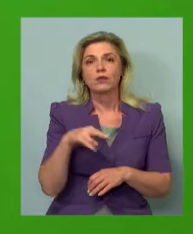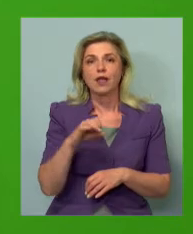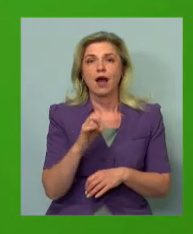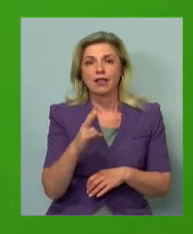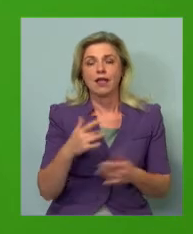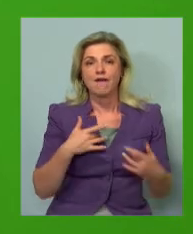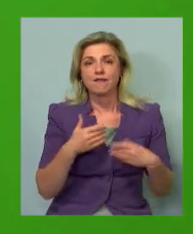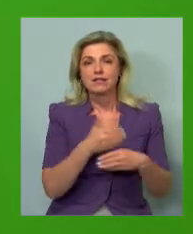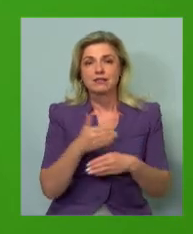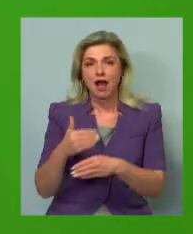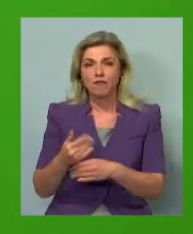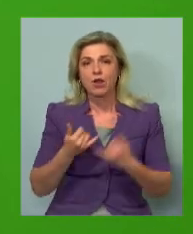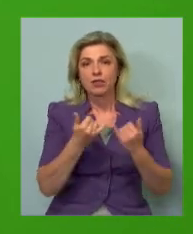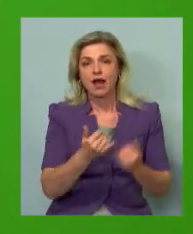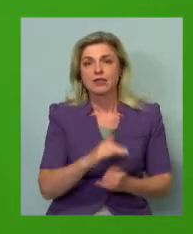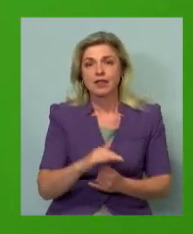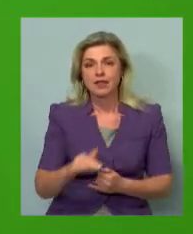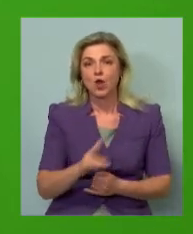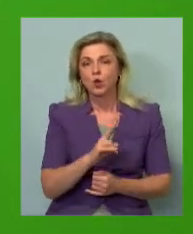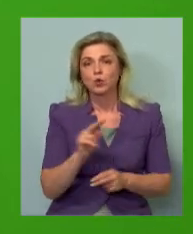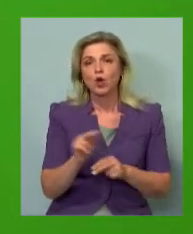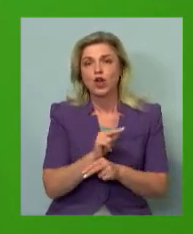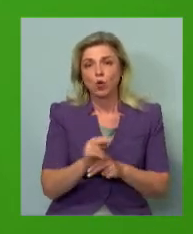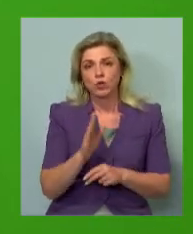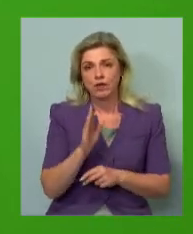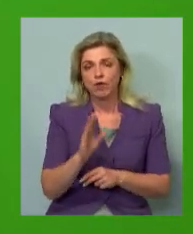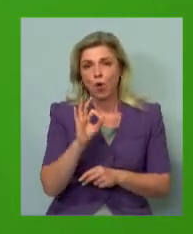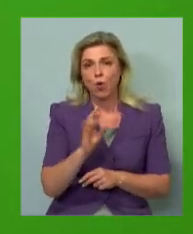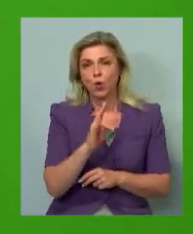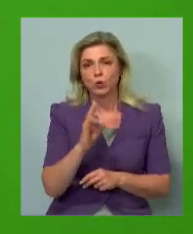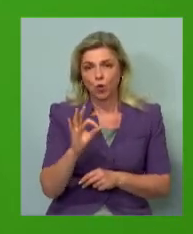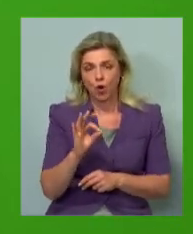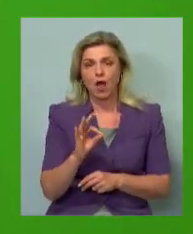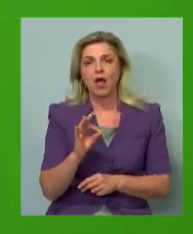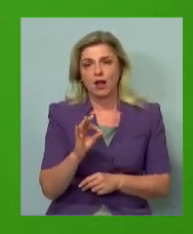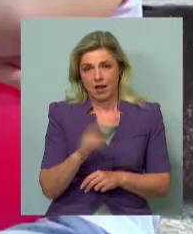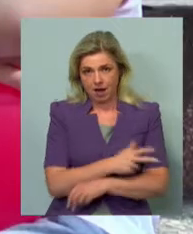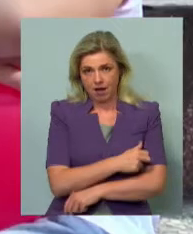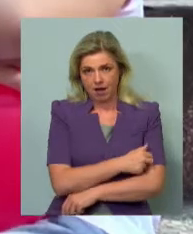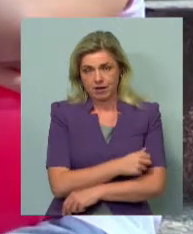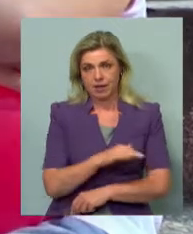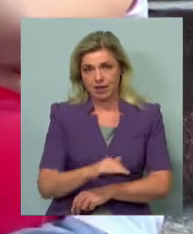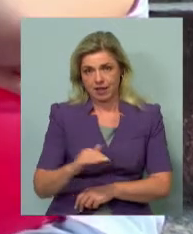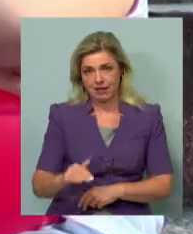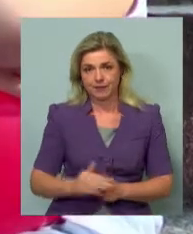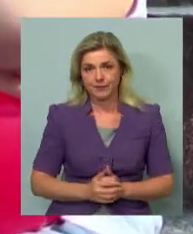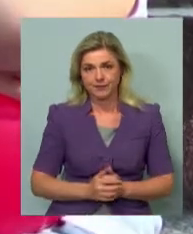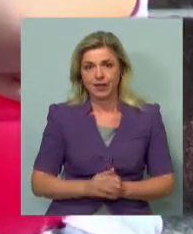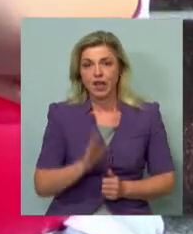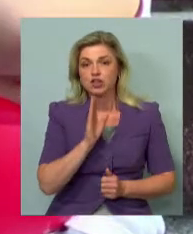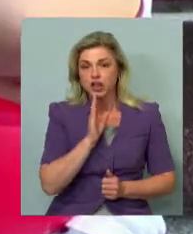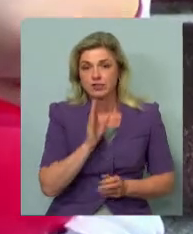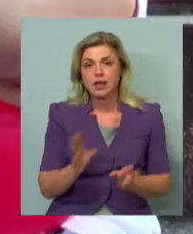дітей, які лікуються у відділенні онкогематології Миколаївської обласної дитячої клінічної лікарні. Тетяна Коваль разом